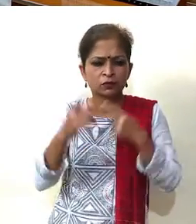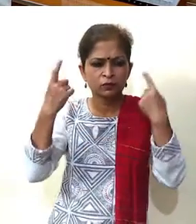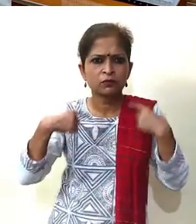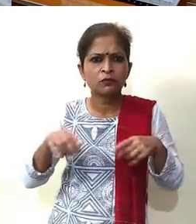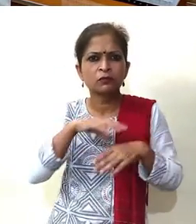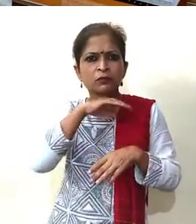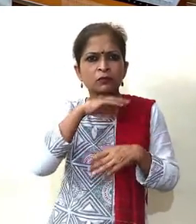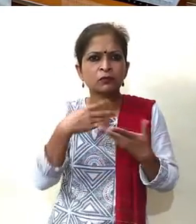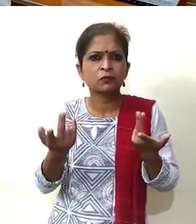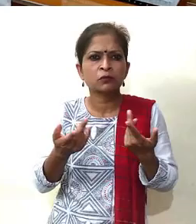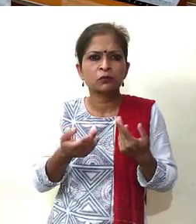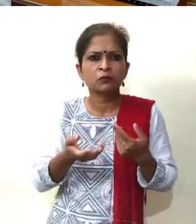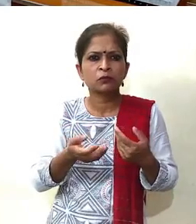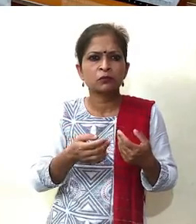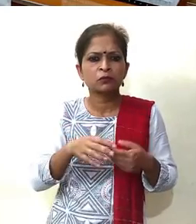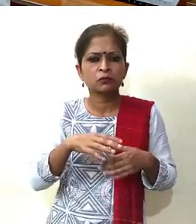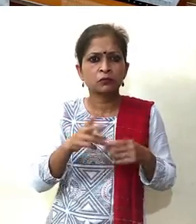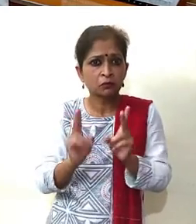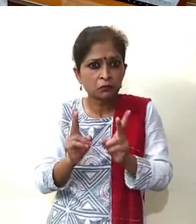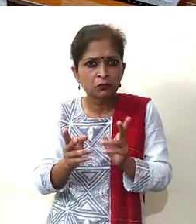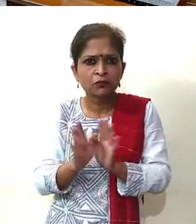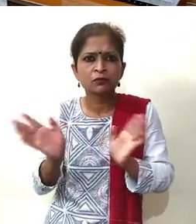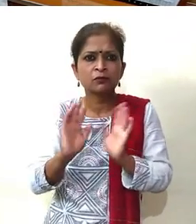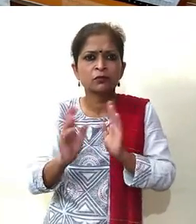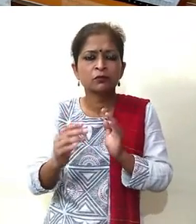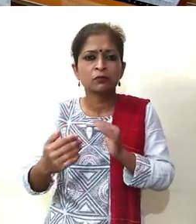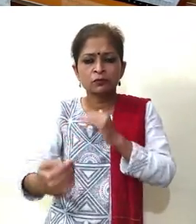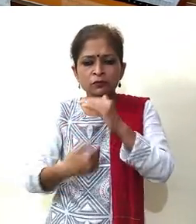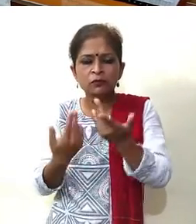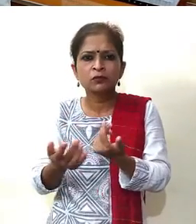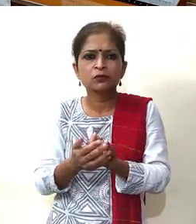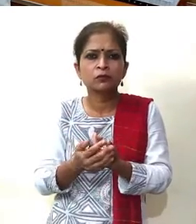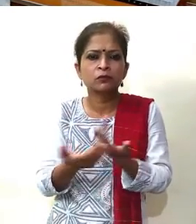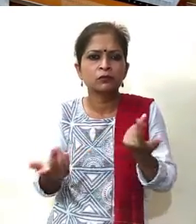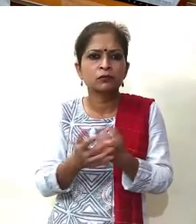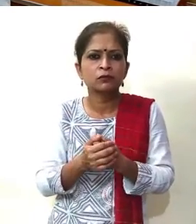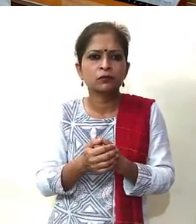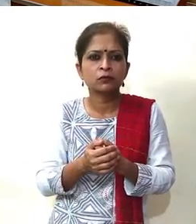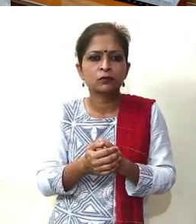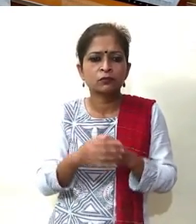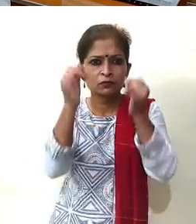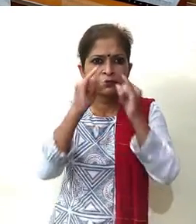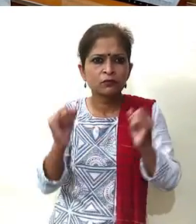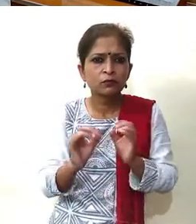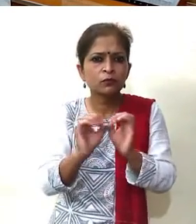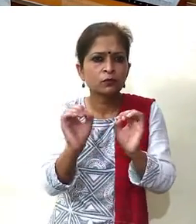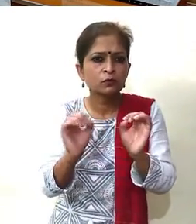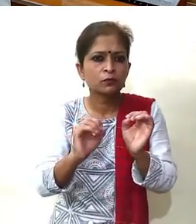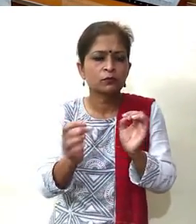है, क्योंकि कभी पवित्र नहीं है, या इस शरीर के अंदर रहने वाले को जिसका भी कोई आकार नहीं, जो कि